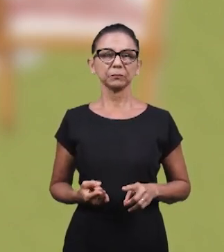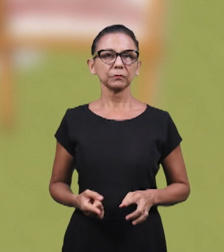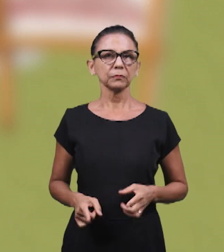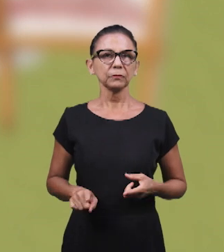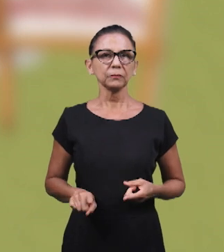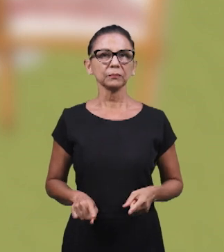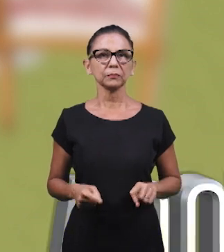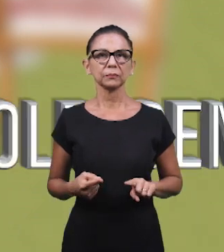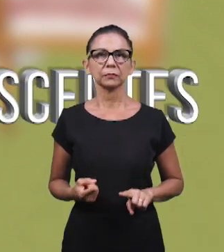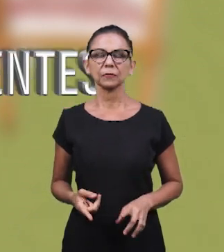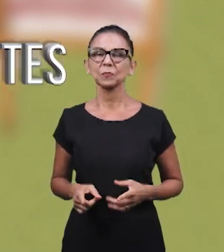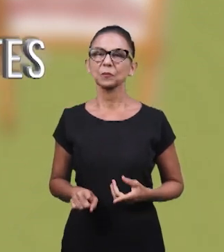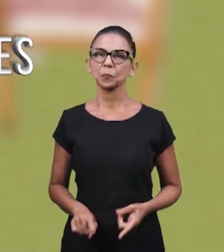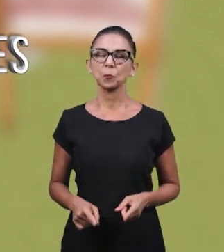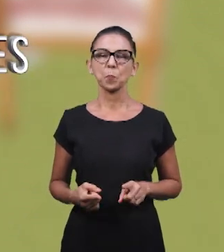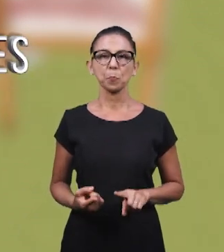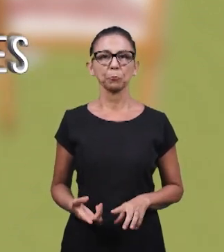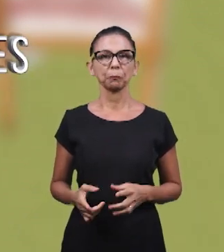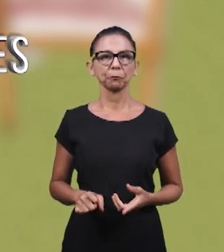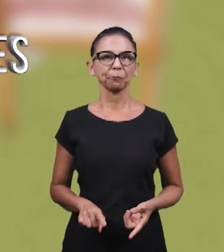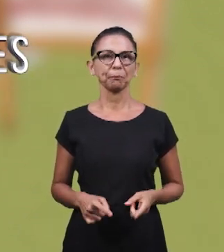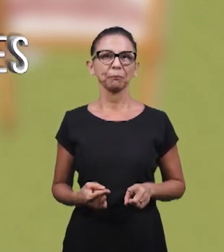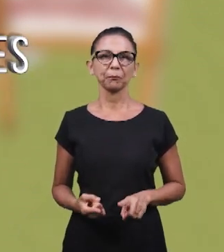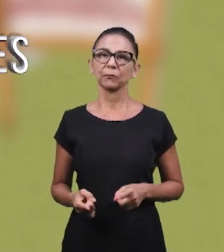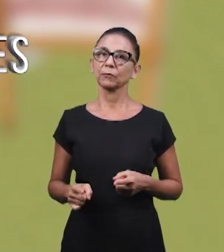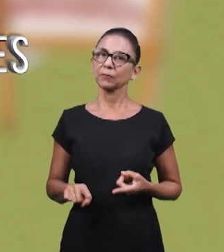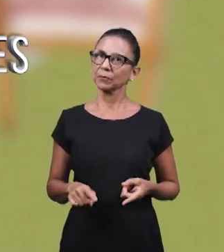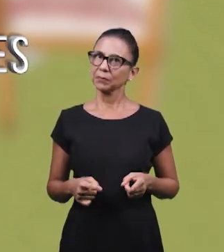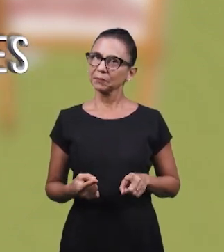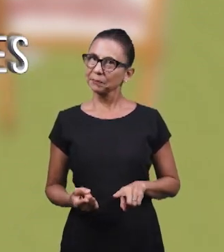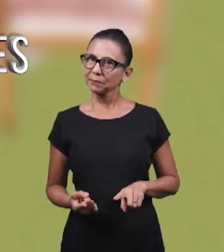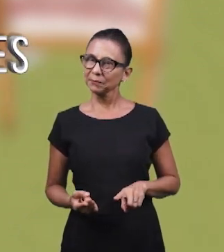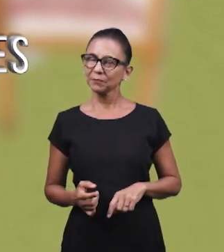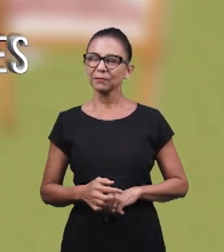Minha casa firme está.